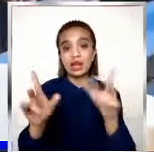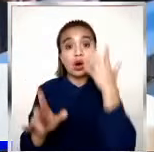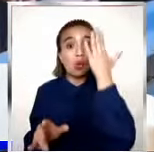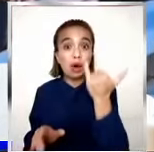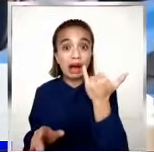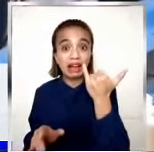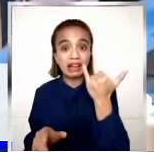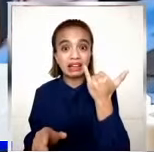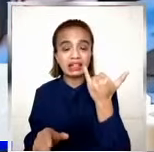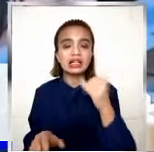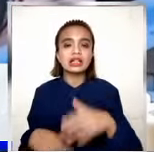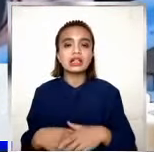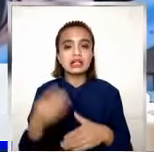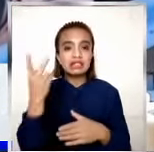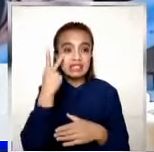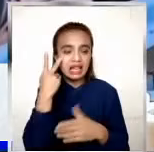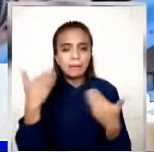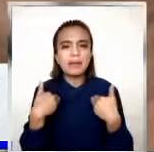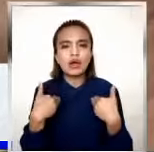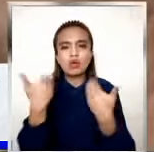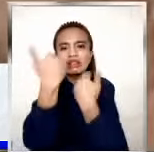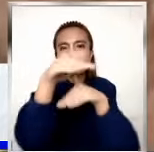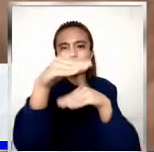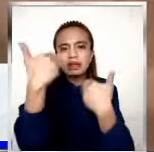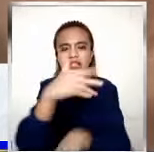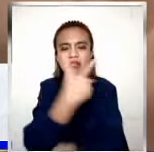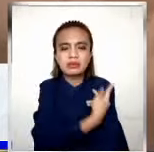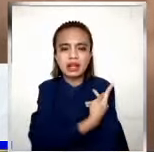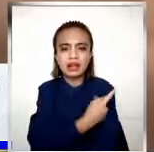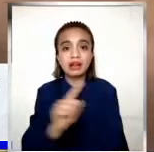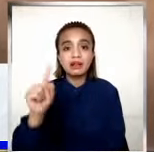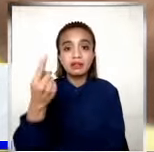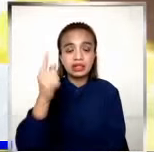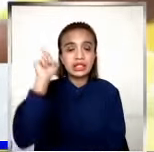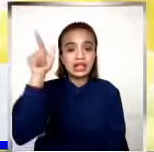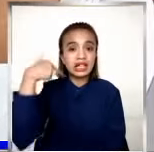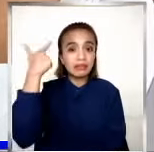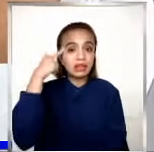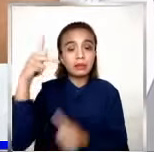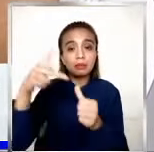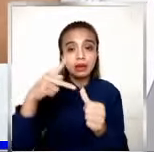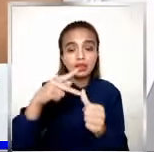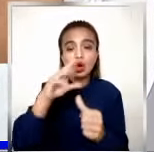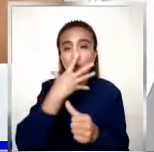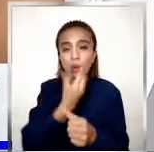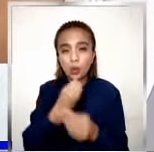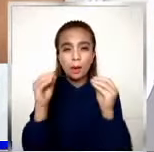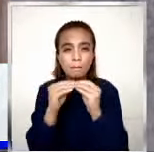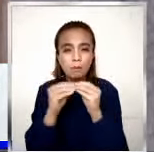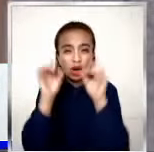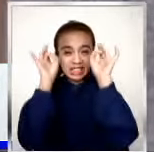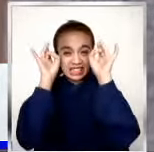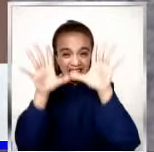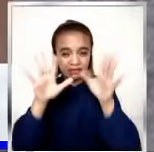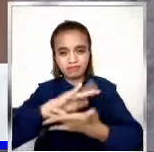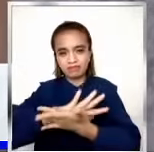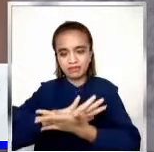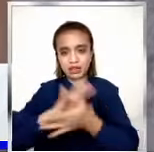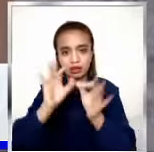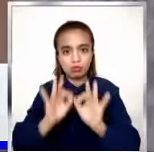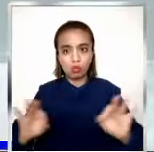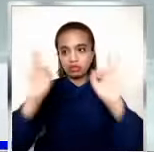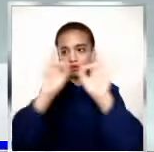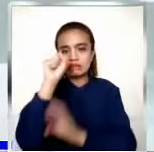supply. Hanggat maari, gusto munang unahin ng gobyerno ang mga mas nasa peligro sa COVID, lalo na ang senior citizens at mga may